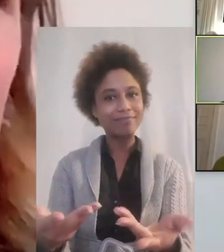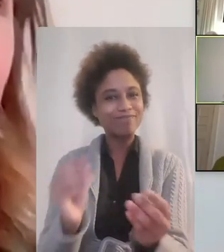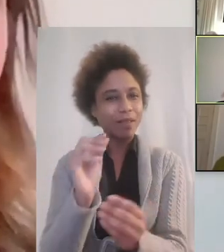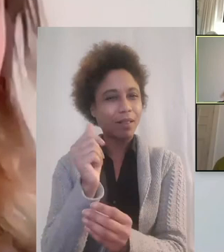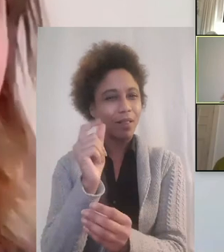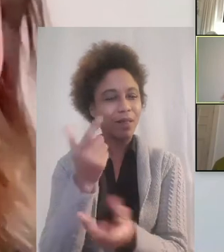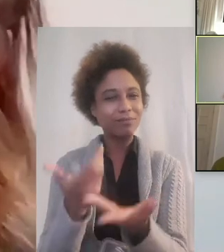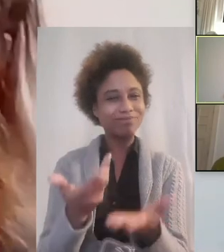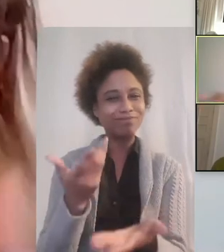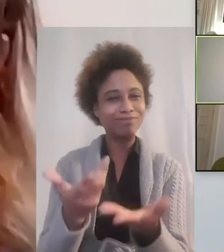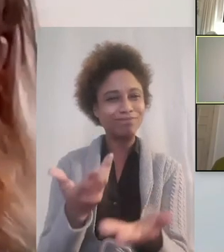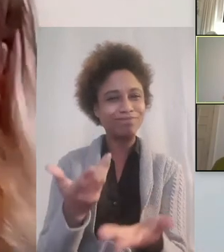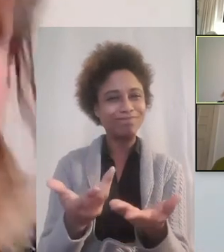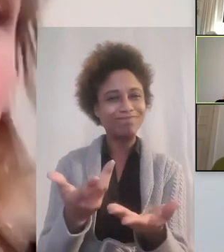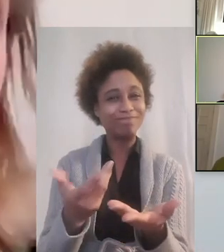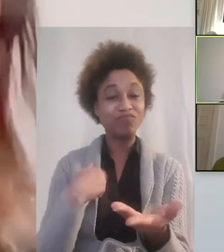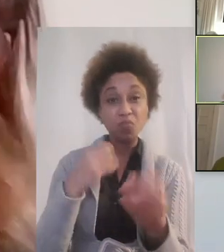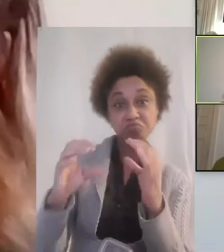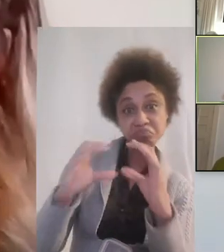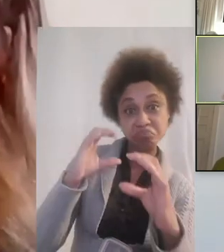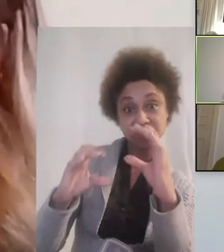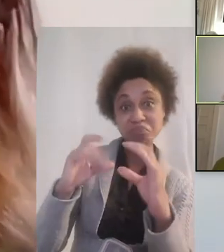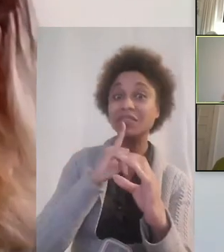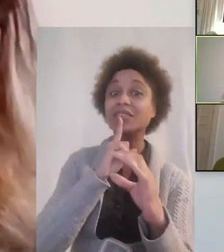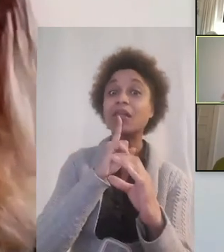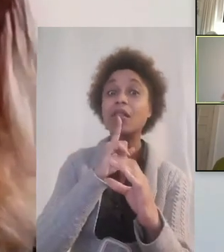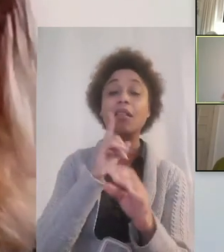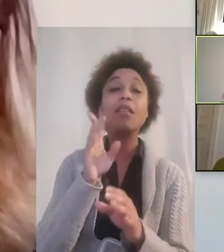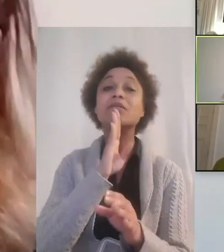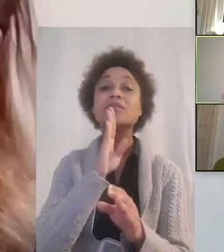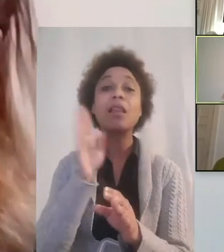iets kunt terugzeggen als je een dove ontmoet.